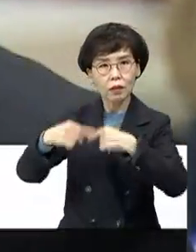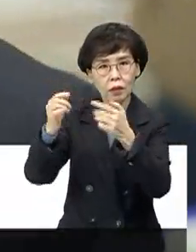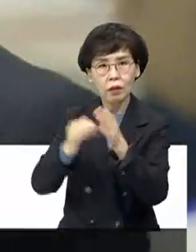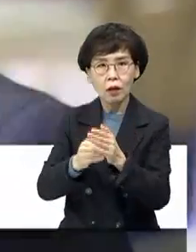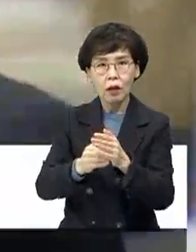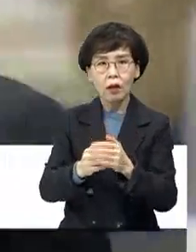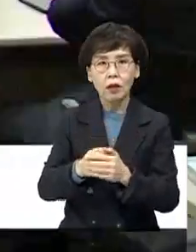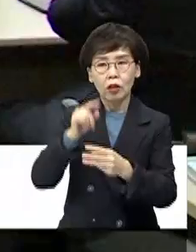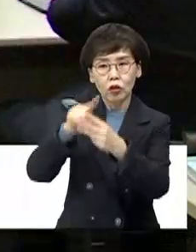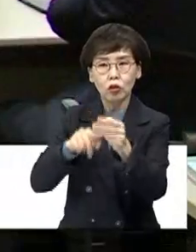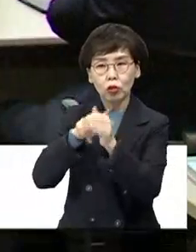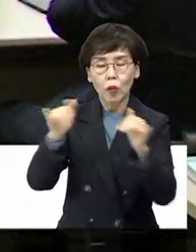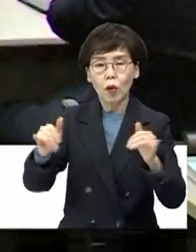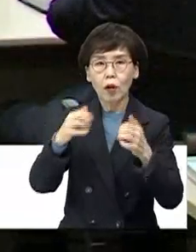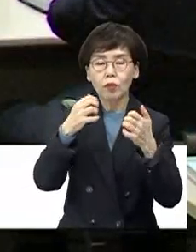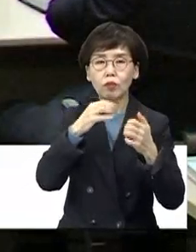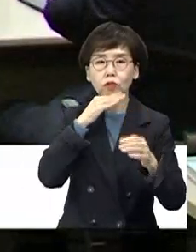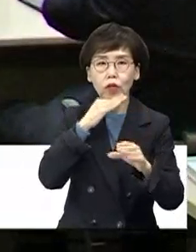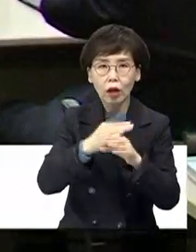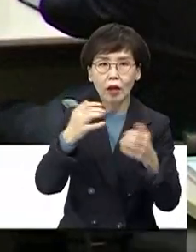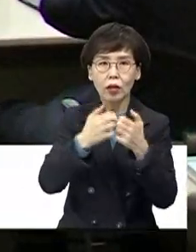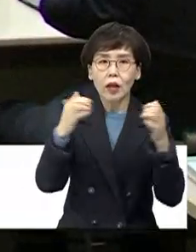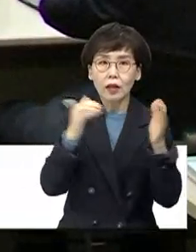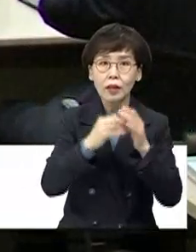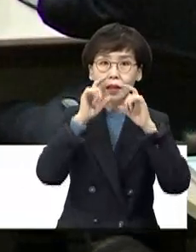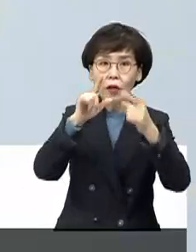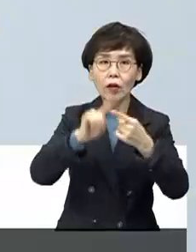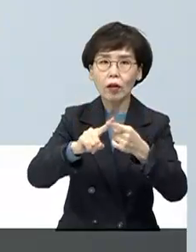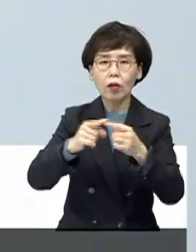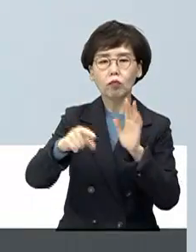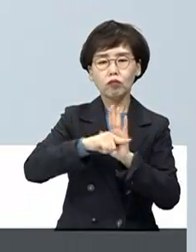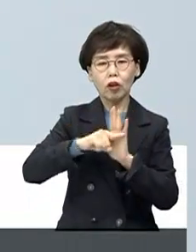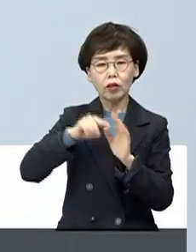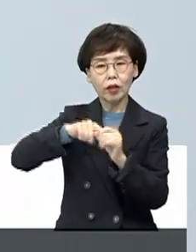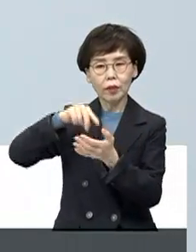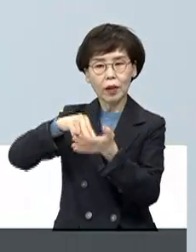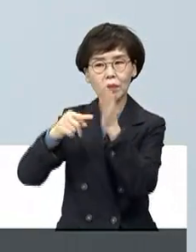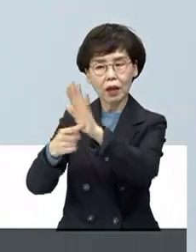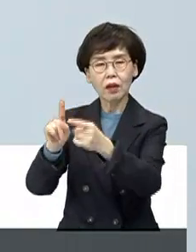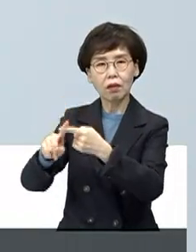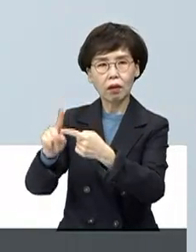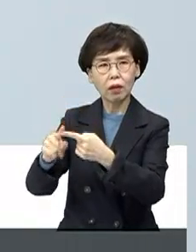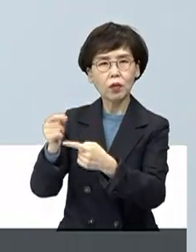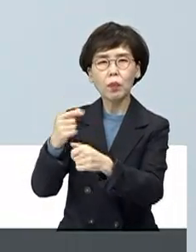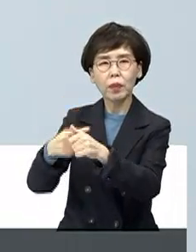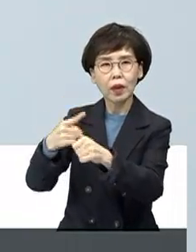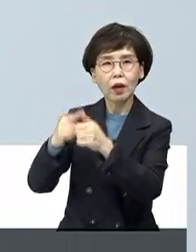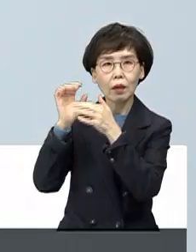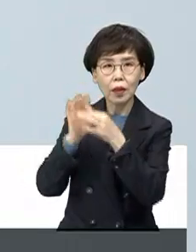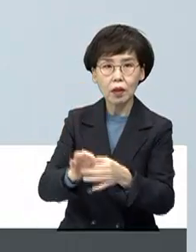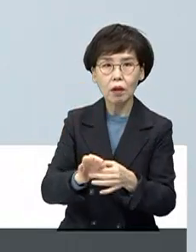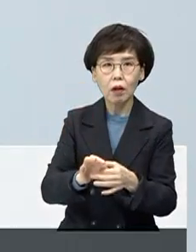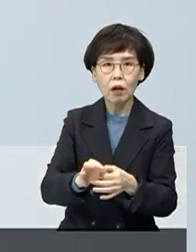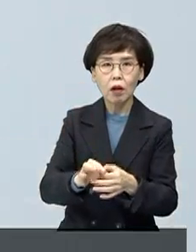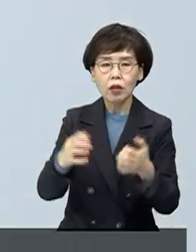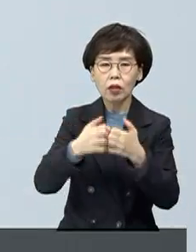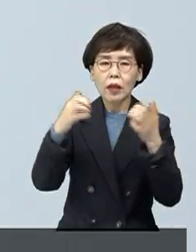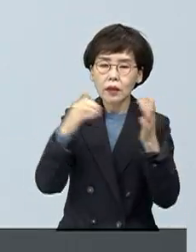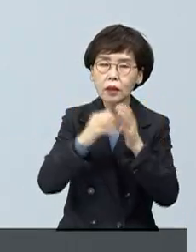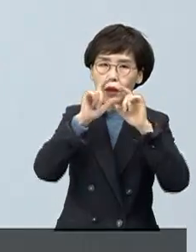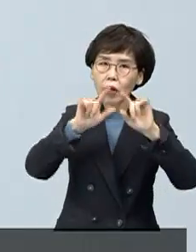북한과의 종전선언에 대해 부정적 입장을 밝힌 것을 꼬집으며 종전선언을 넘어 평화선언으로 가야 한다고